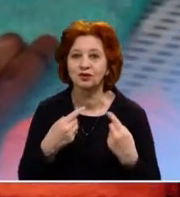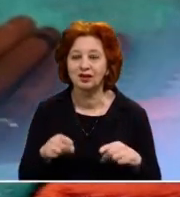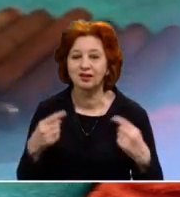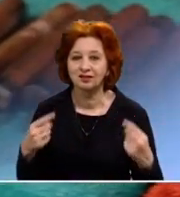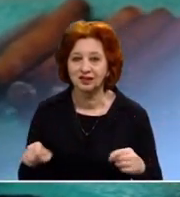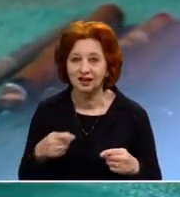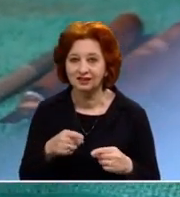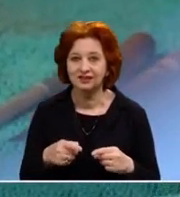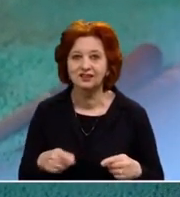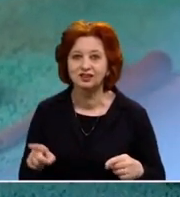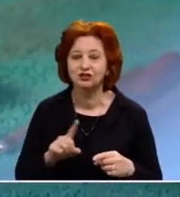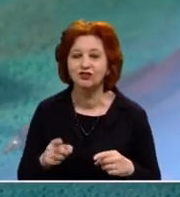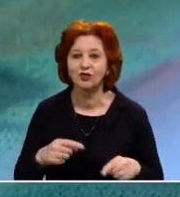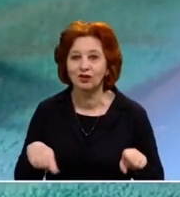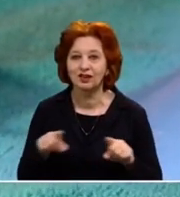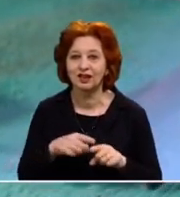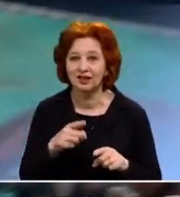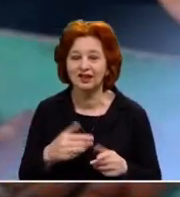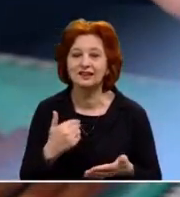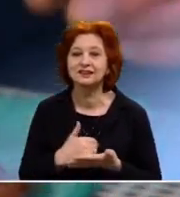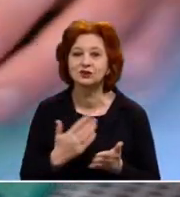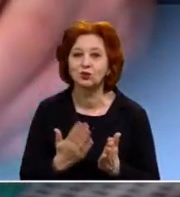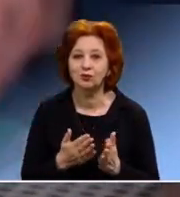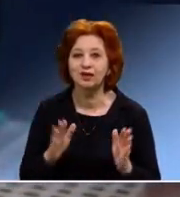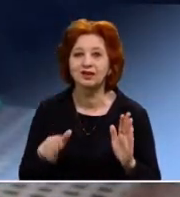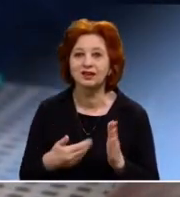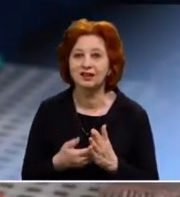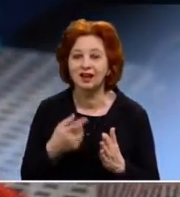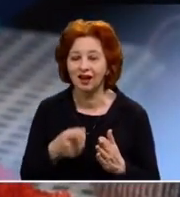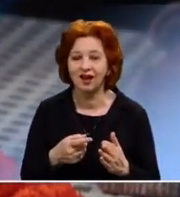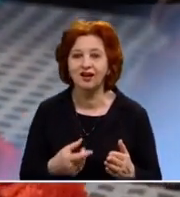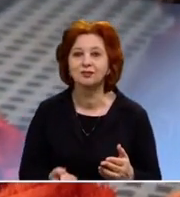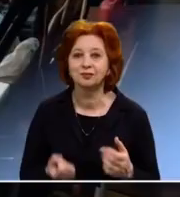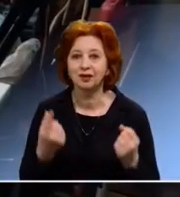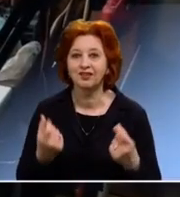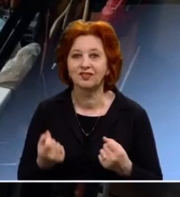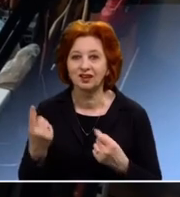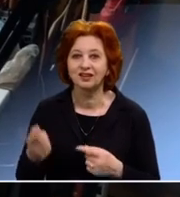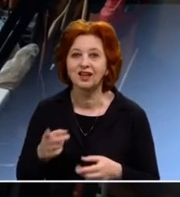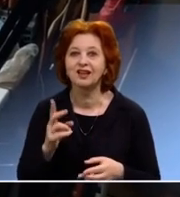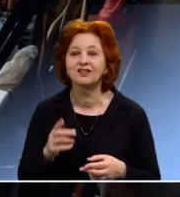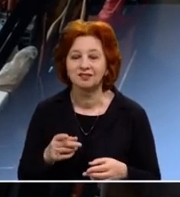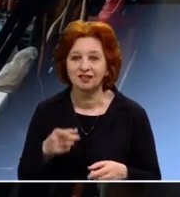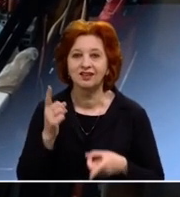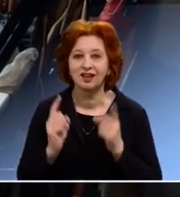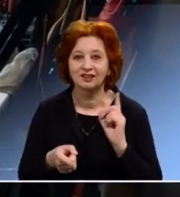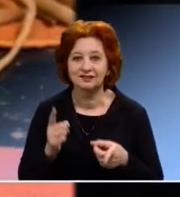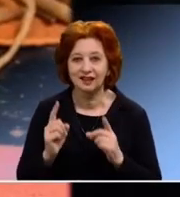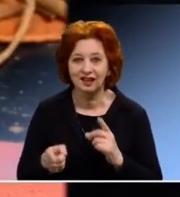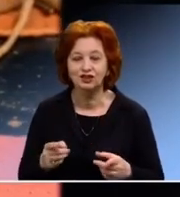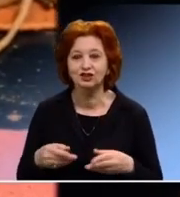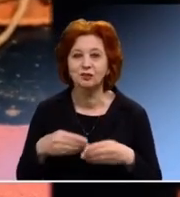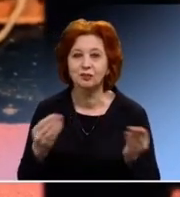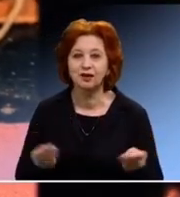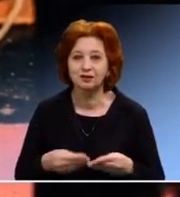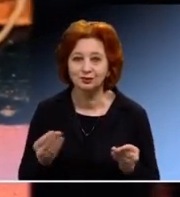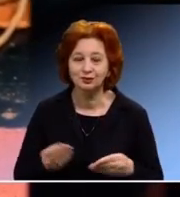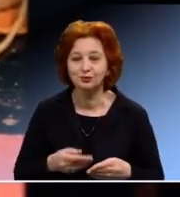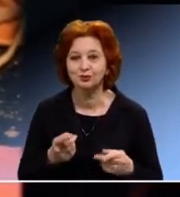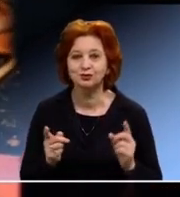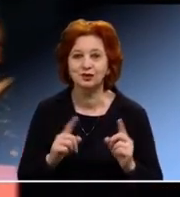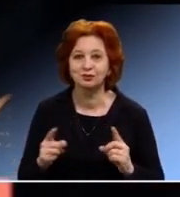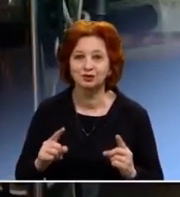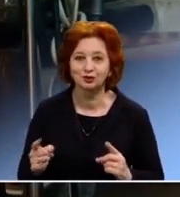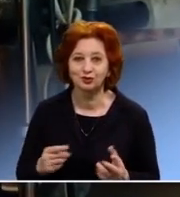понадобятся различные стеки, вот такие инструменты. Когда-то они были созданы для резчиков по дереву, но я их приспособил